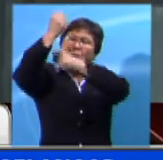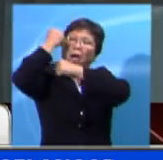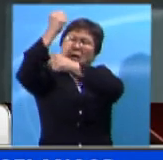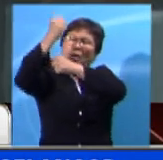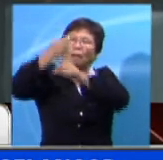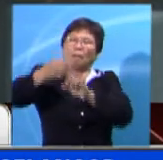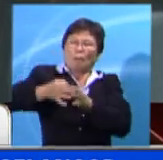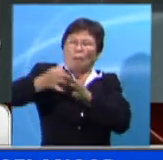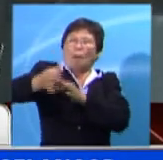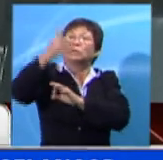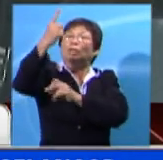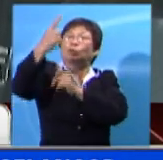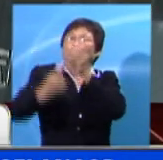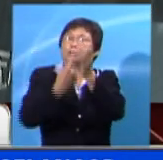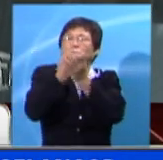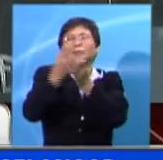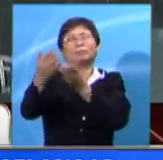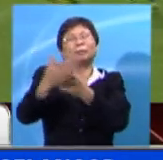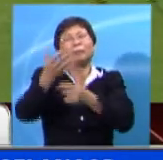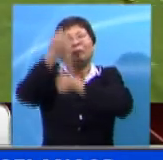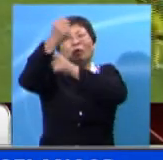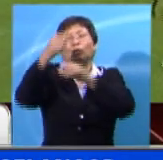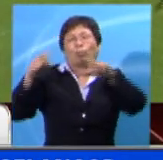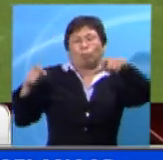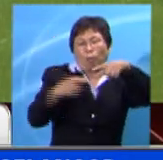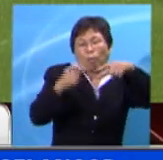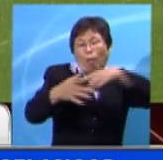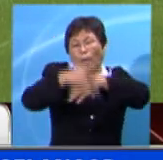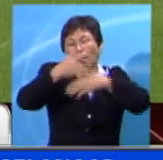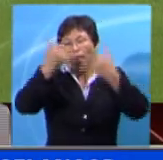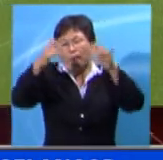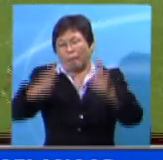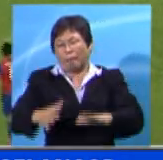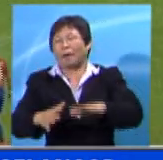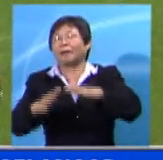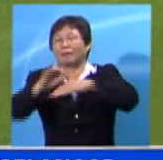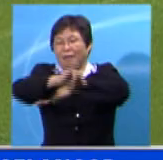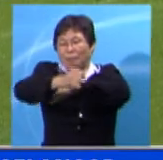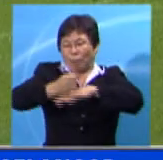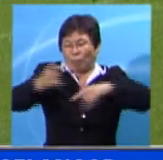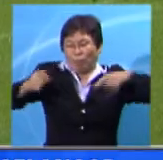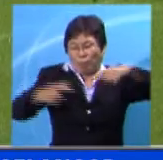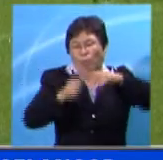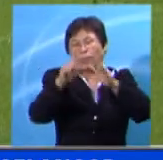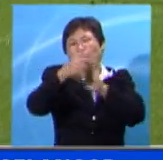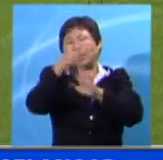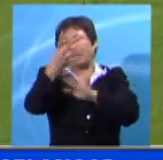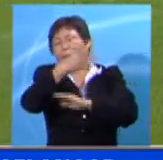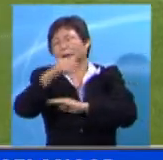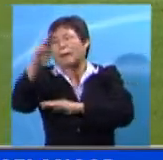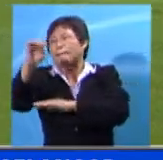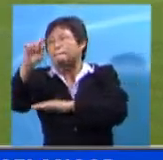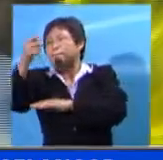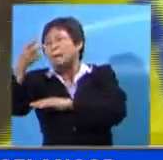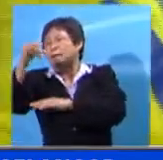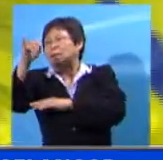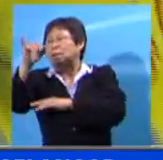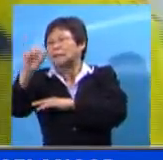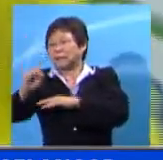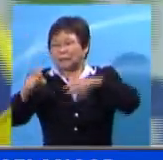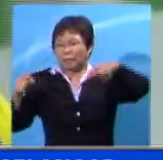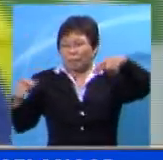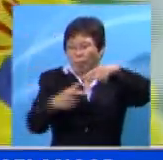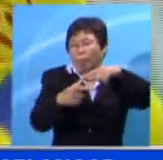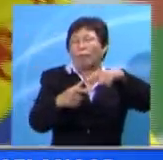tertangguh hampir sejam dua jaringan awal oleh penyerang import dickon wakame minit keempat dan Matias Conti minit ke-30